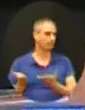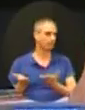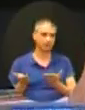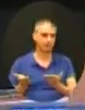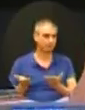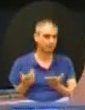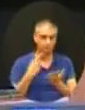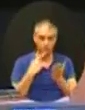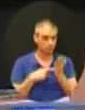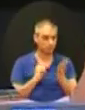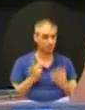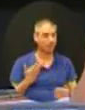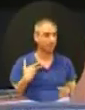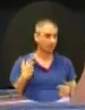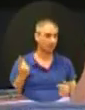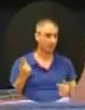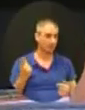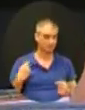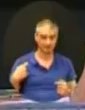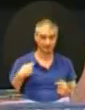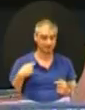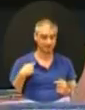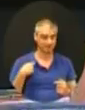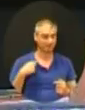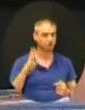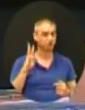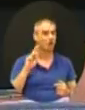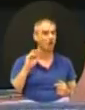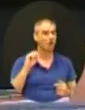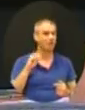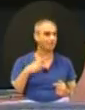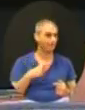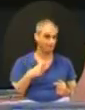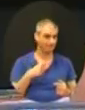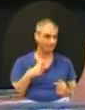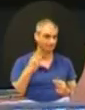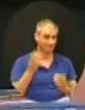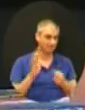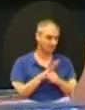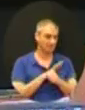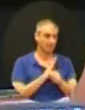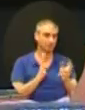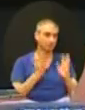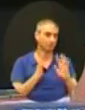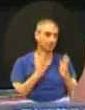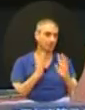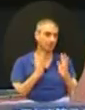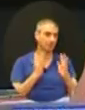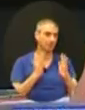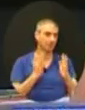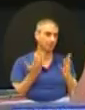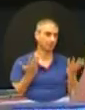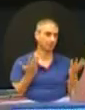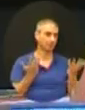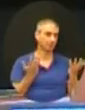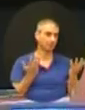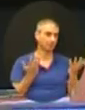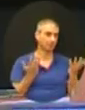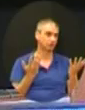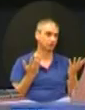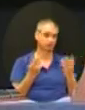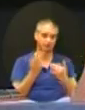ומה שלמשל מקבלים כקצבת שרם, אם זה מכסה בערך קצת